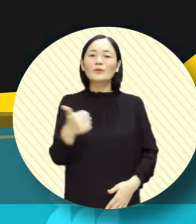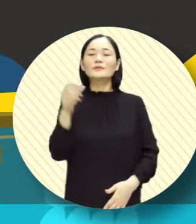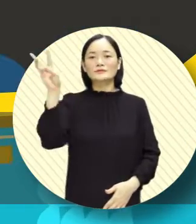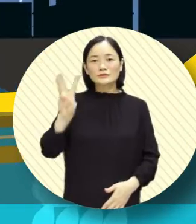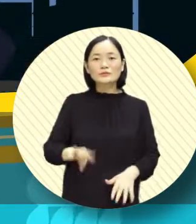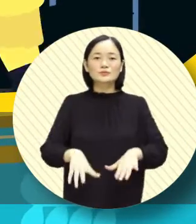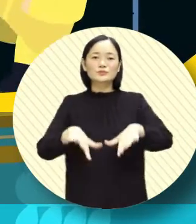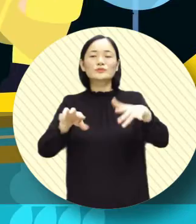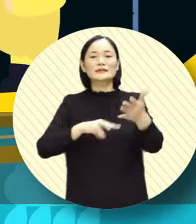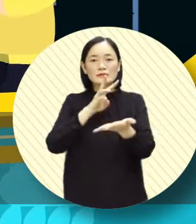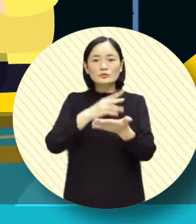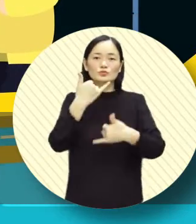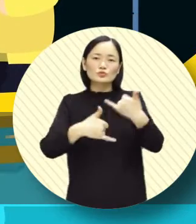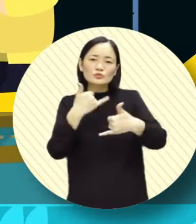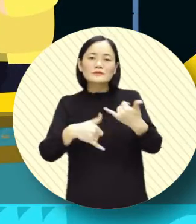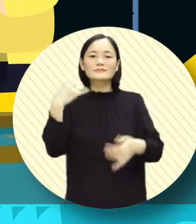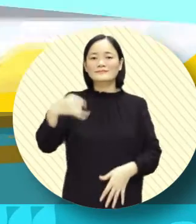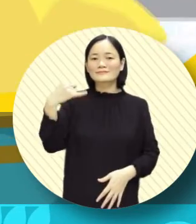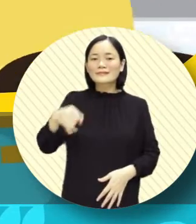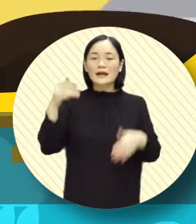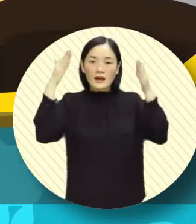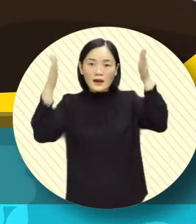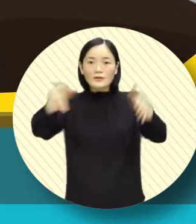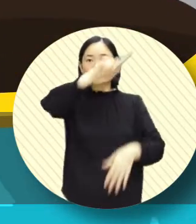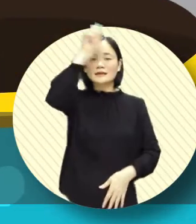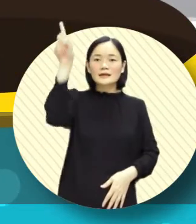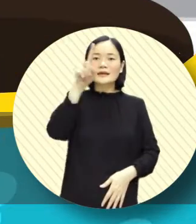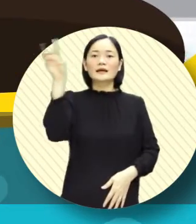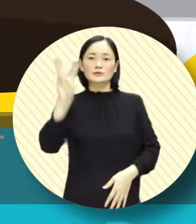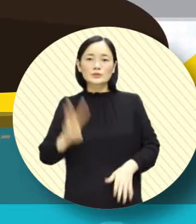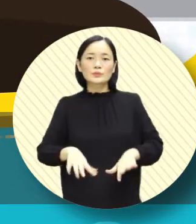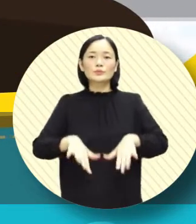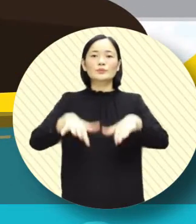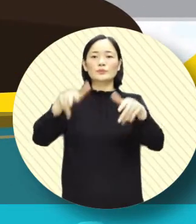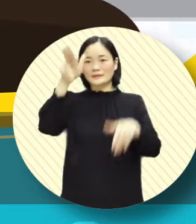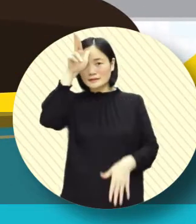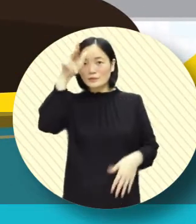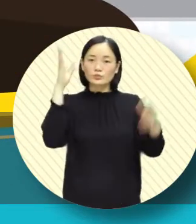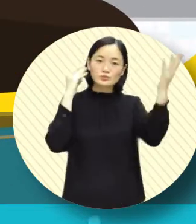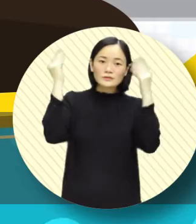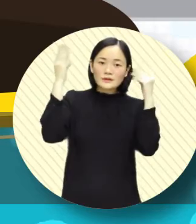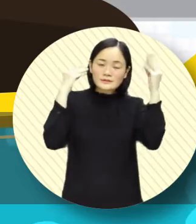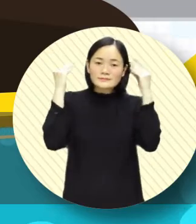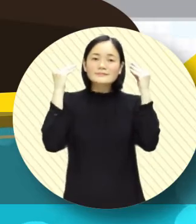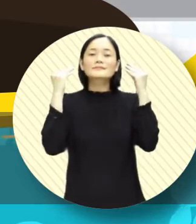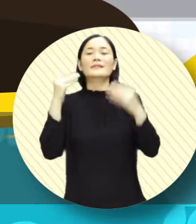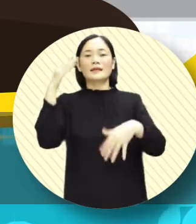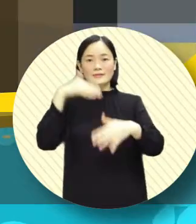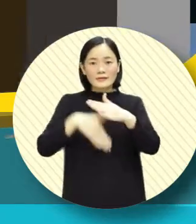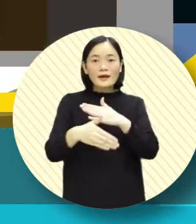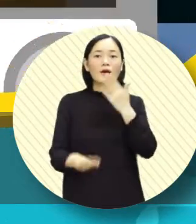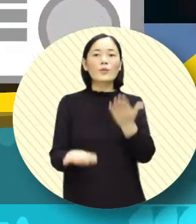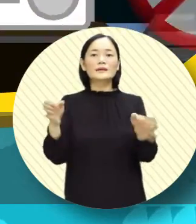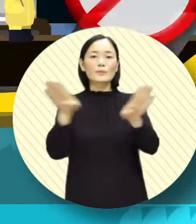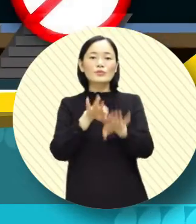施，避免在水浸地区进行活动，留意最新的天气消息、水浸资讯和其他部门的最新消息，